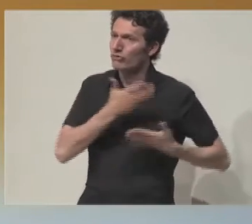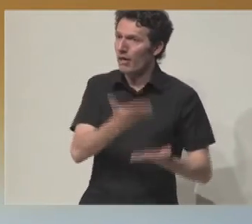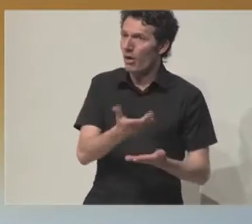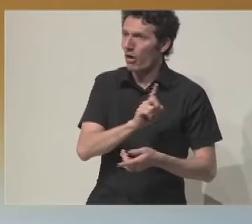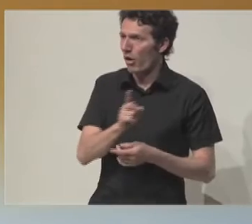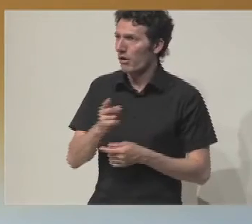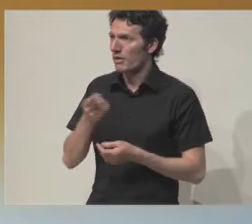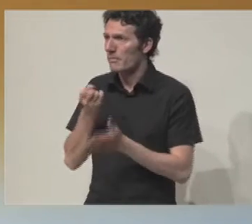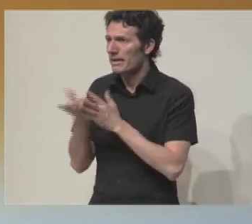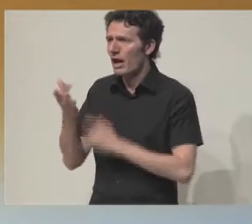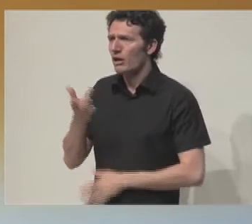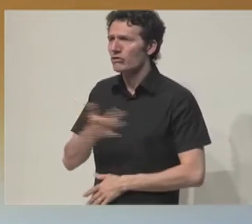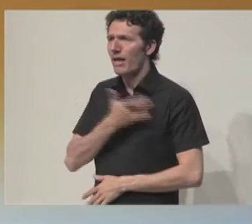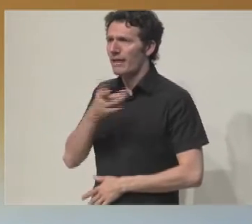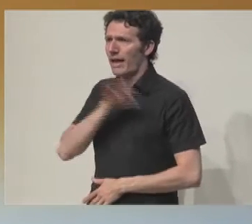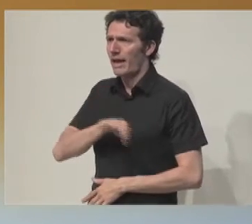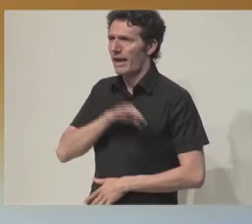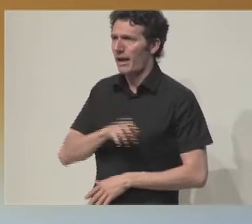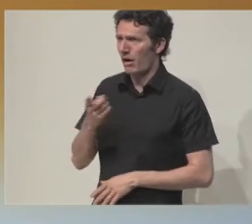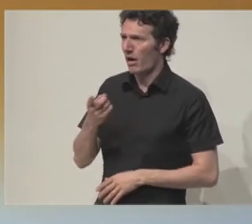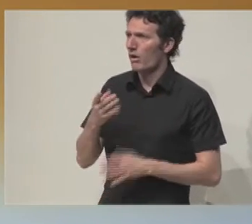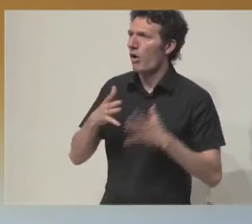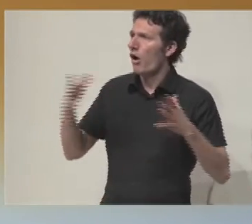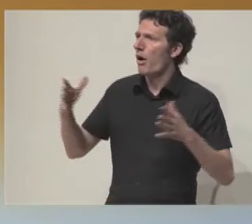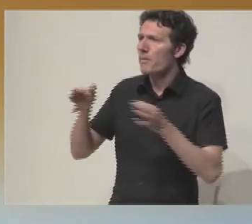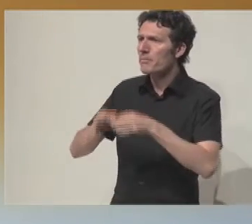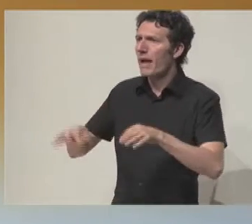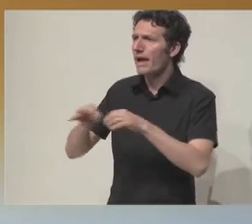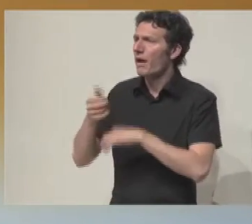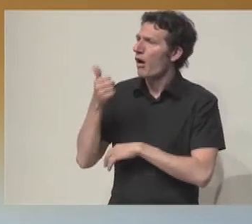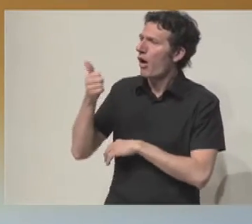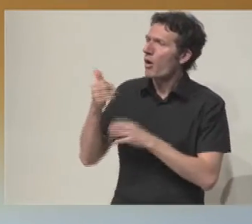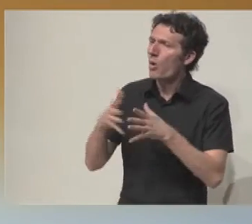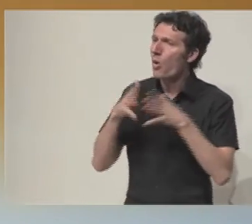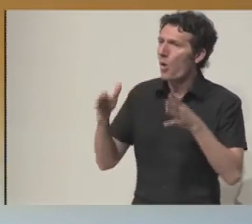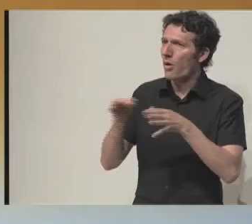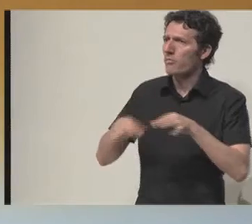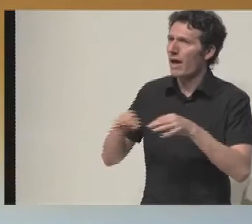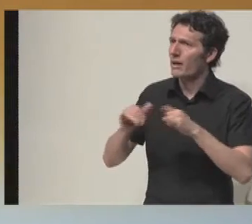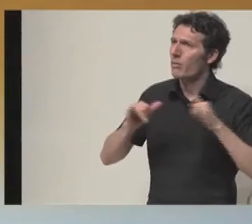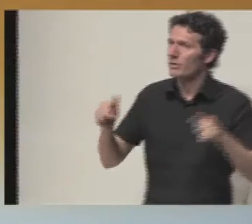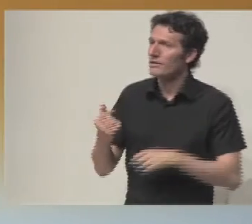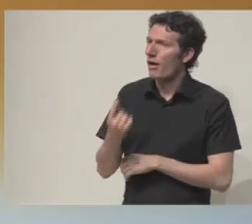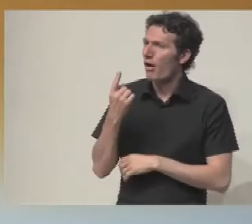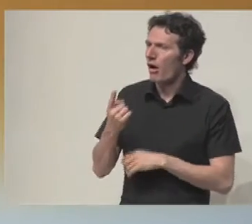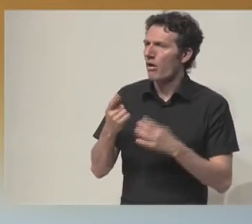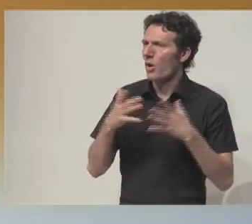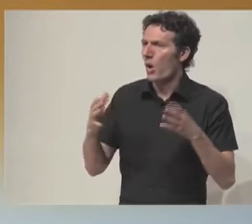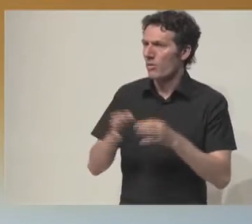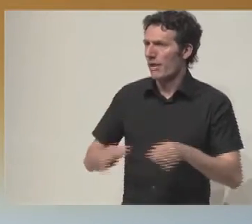bien compris quelle grande puissance mais a mis une seule une seule